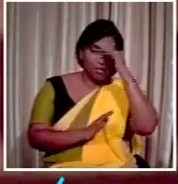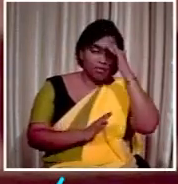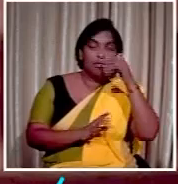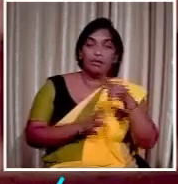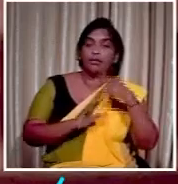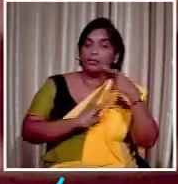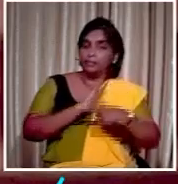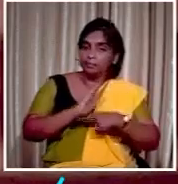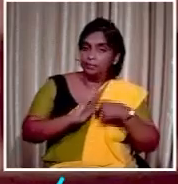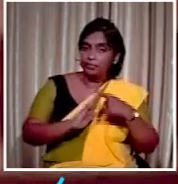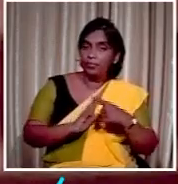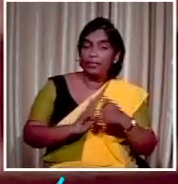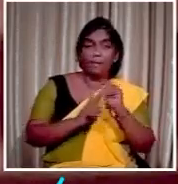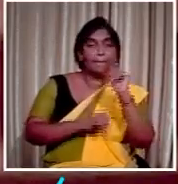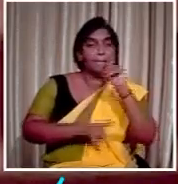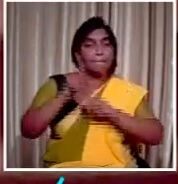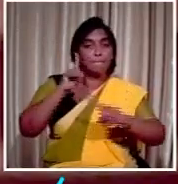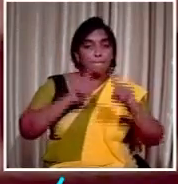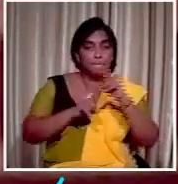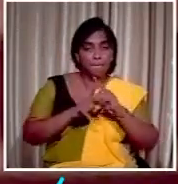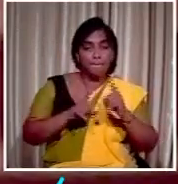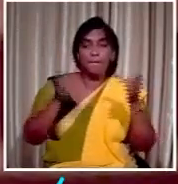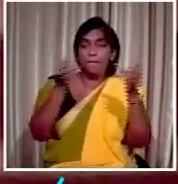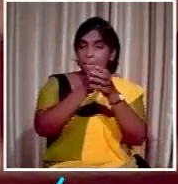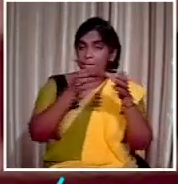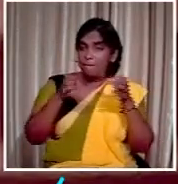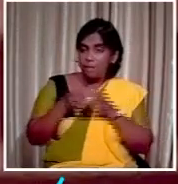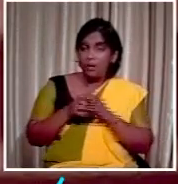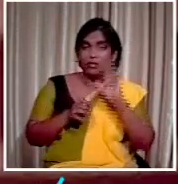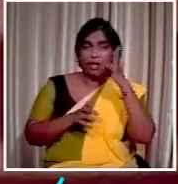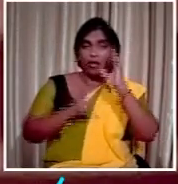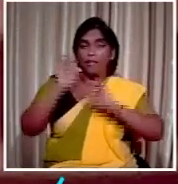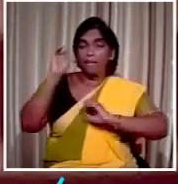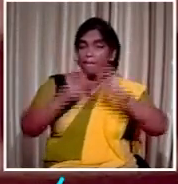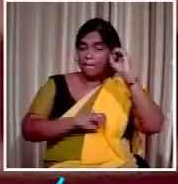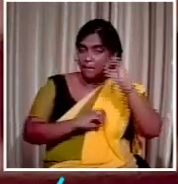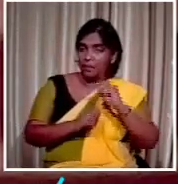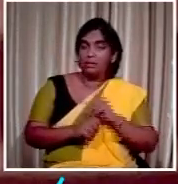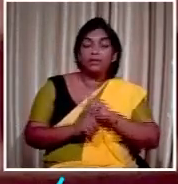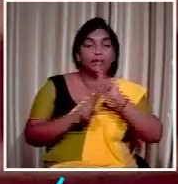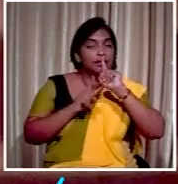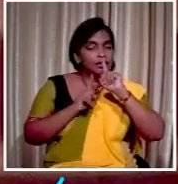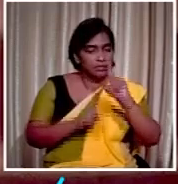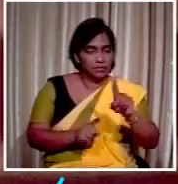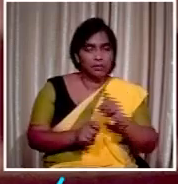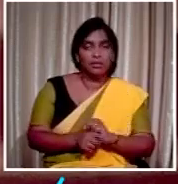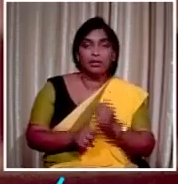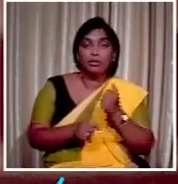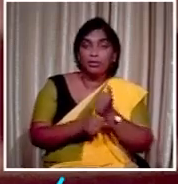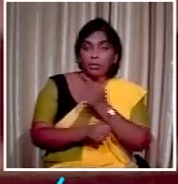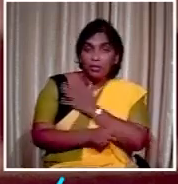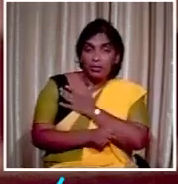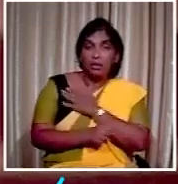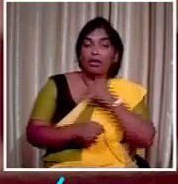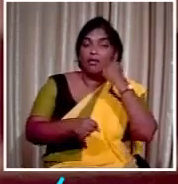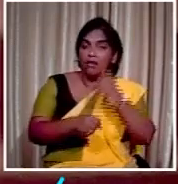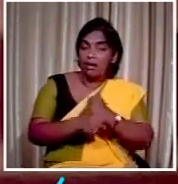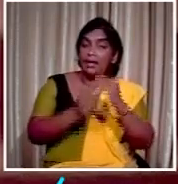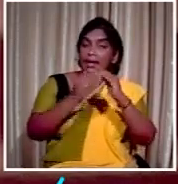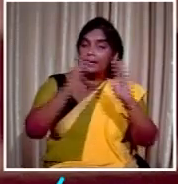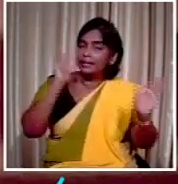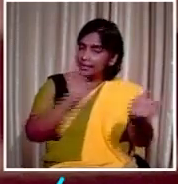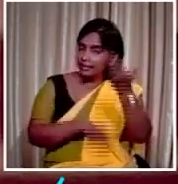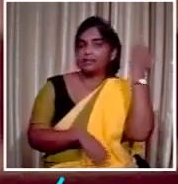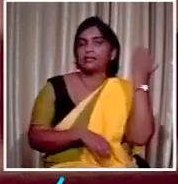රටේ මේ පාර්ලිමේන්තුවේ ඉන්න පක්ෂ වලින් 90%ක් ඉල්ලන්නේ ගෝටටයි ආණ්ඩුවටයි ගෙදර යන්න